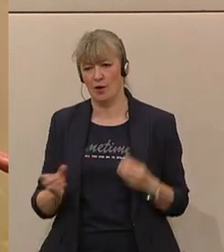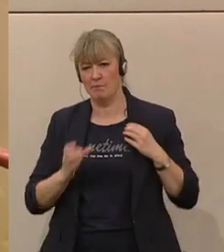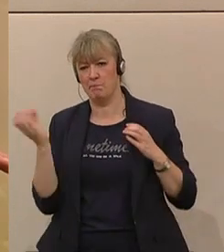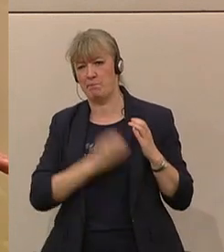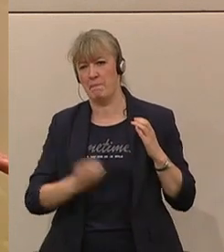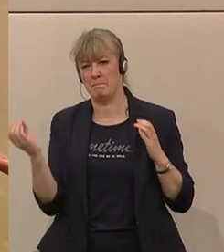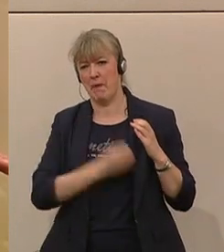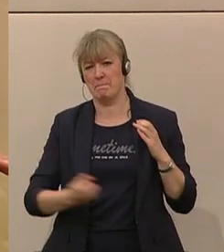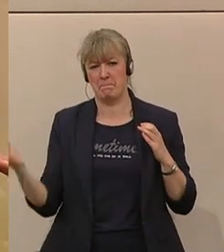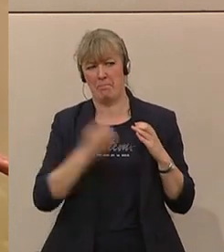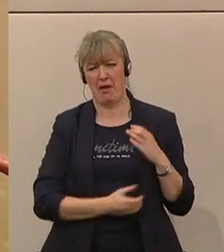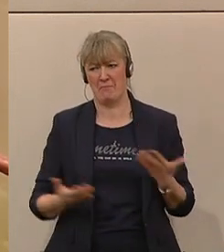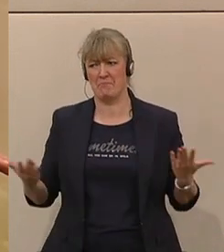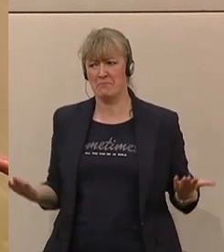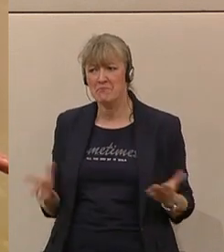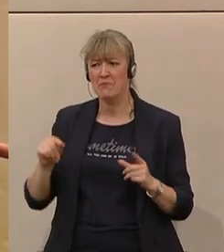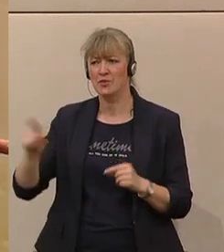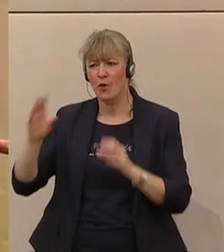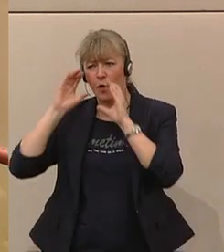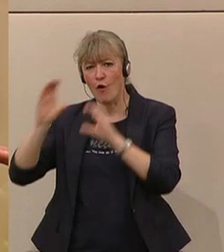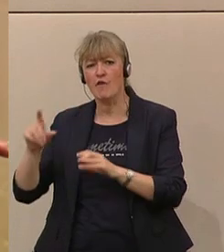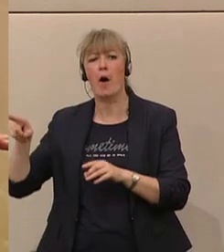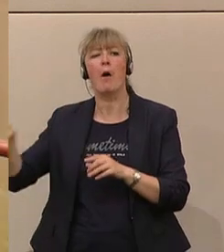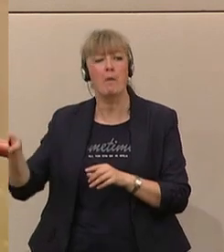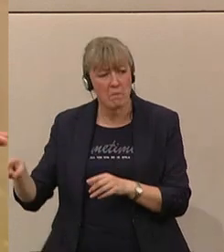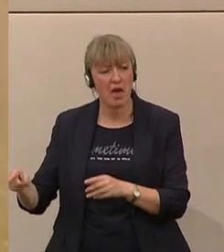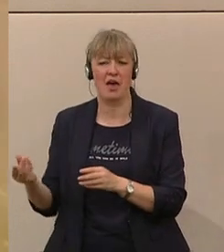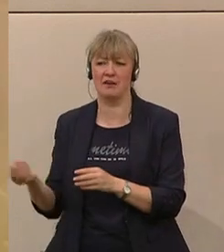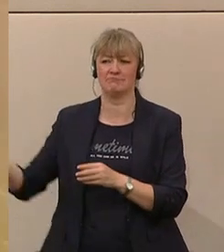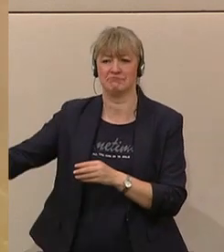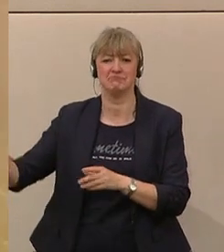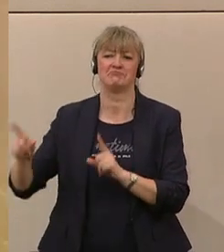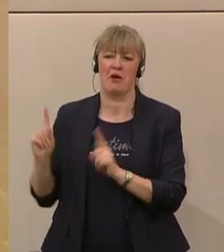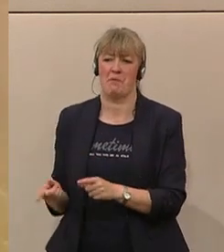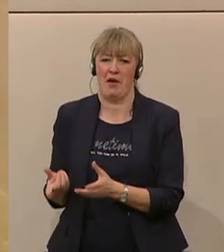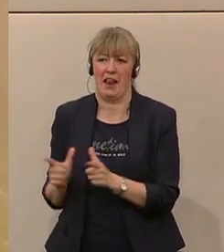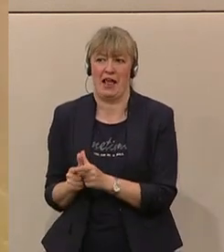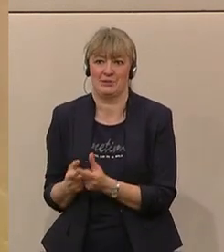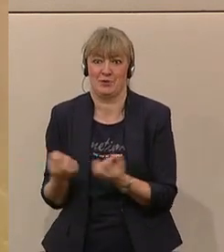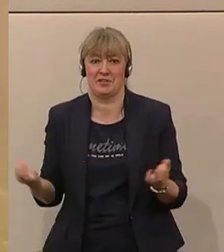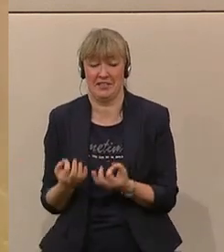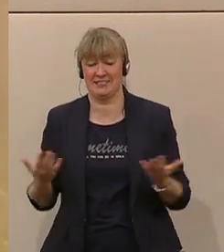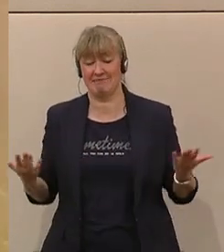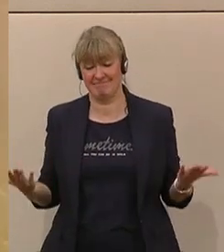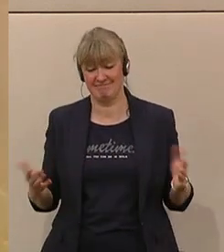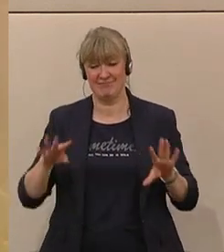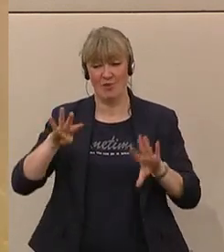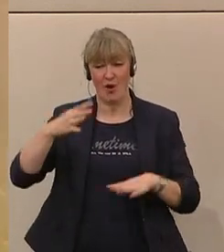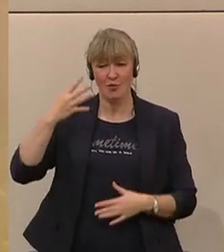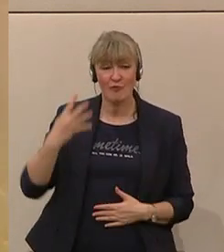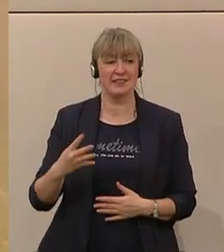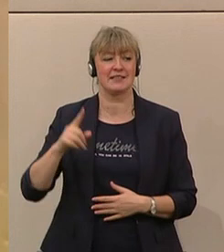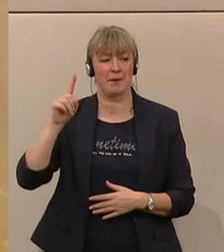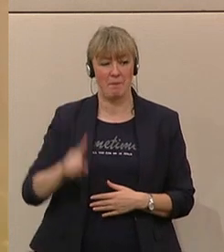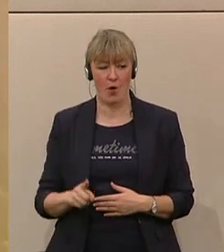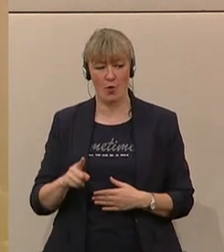kassiert, wo er seine ÖVP-Dividende kassiert und nichts dafür leisten muss. In diesen 49 Monaten